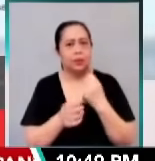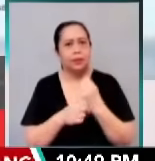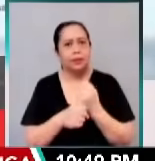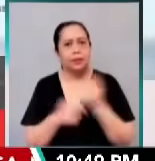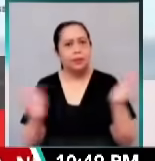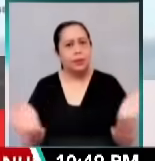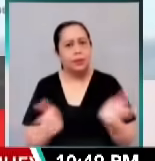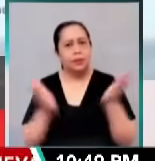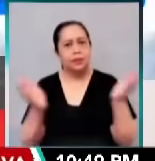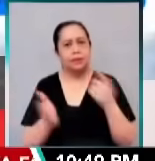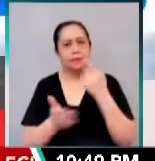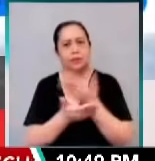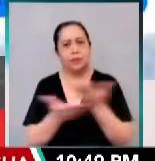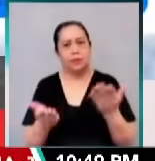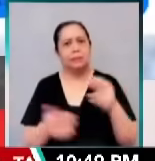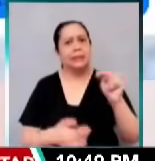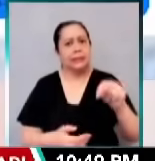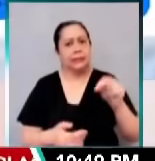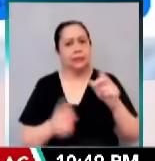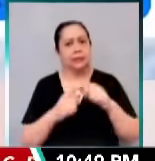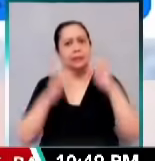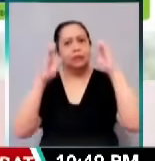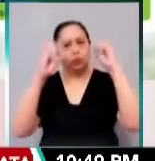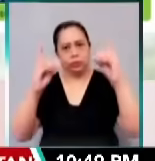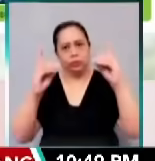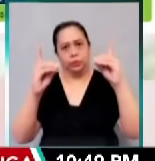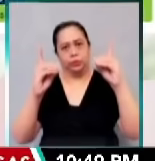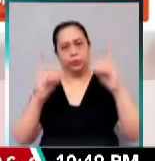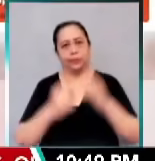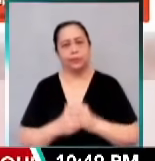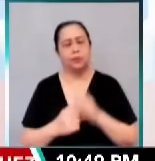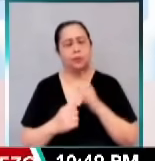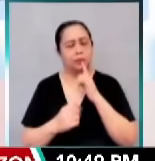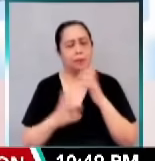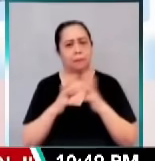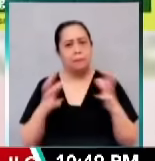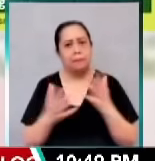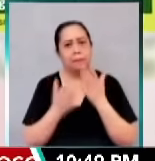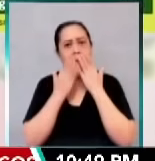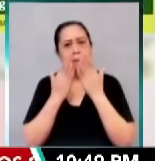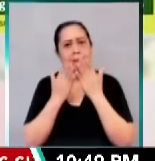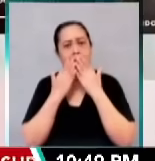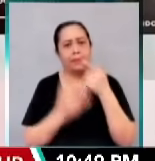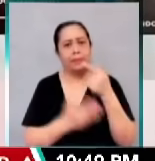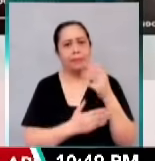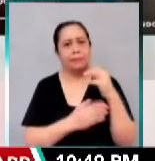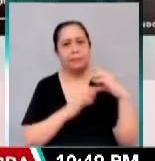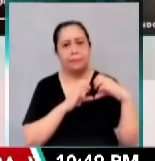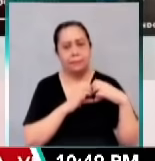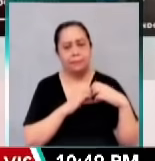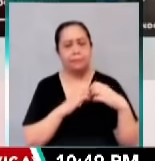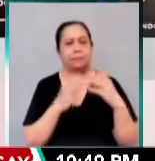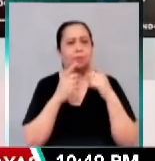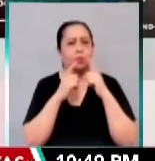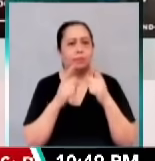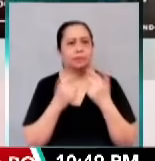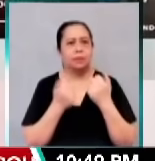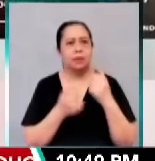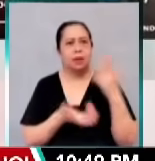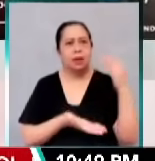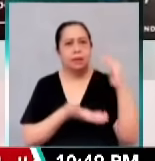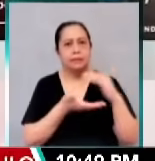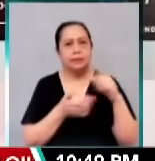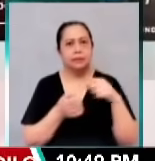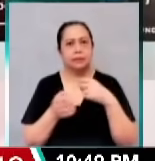na kailangan pong edukasyon. Lubos po ako nagpapasalamat sa GMA. Malaking kabawasan po sa gastusin para